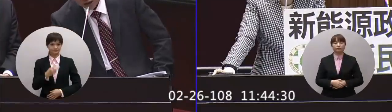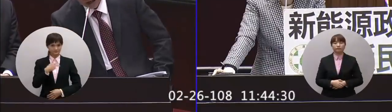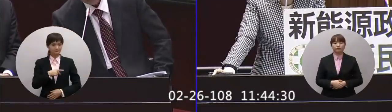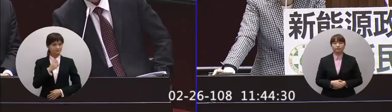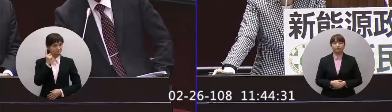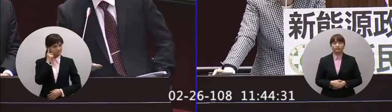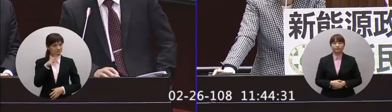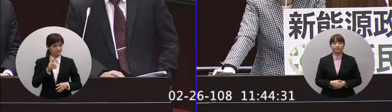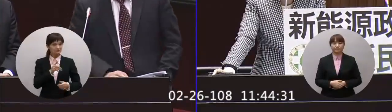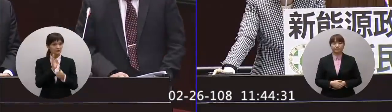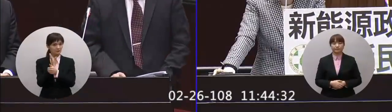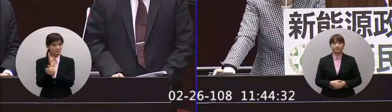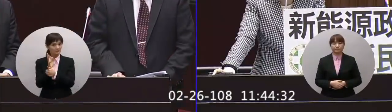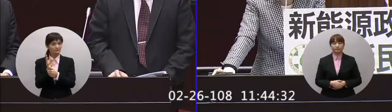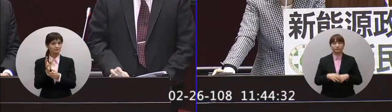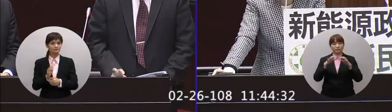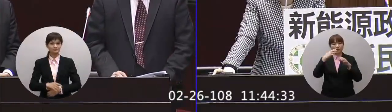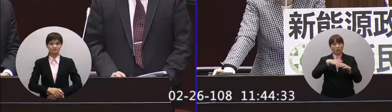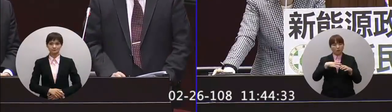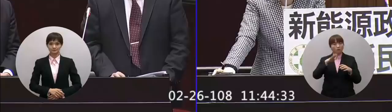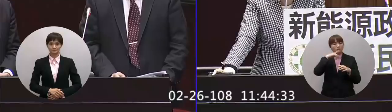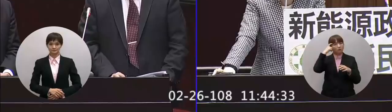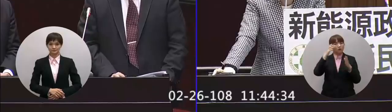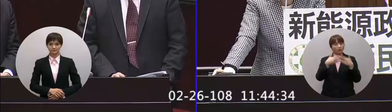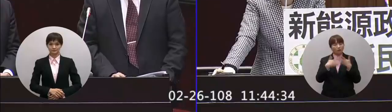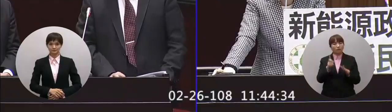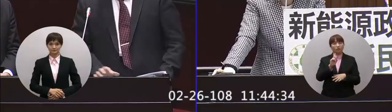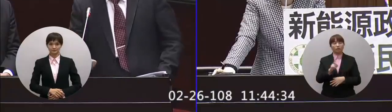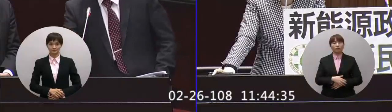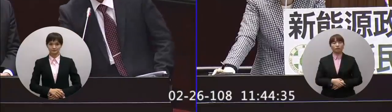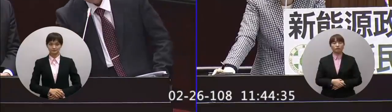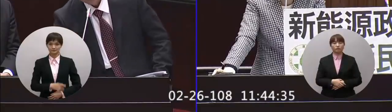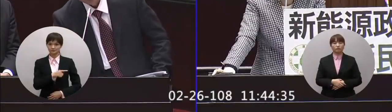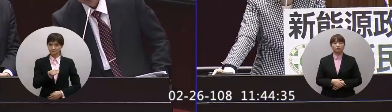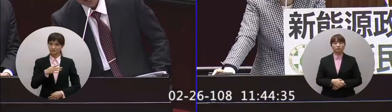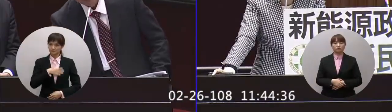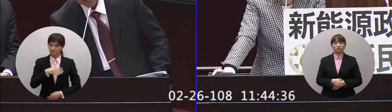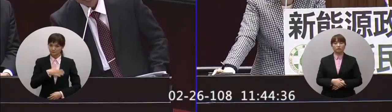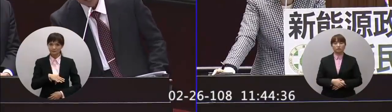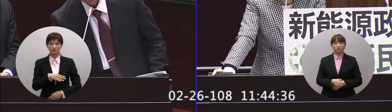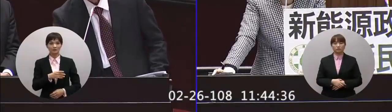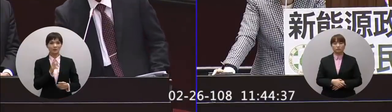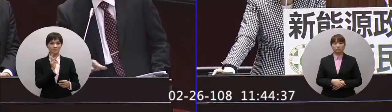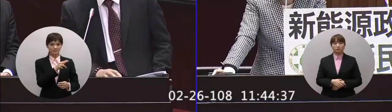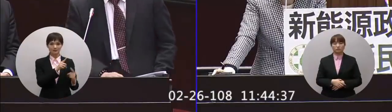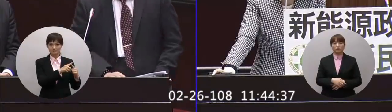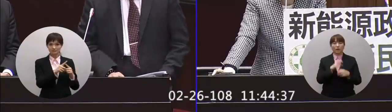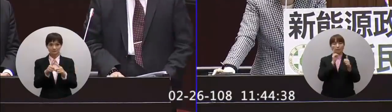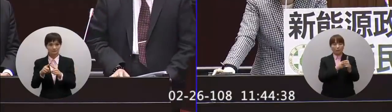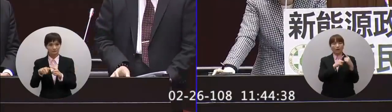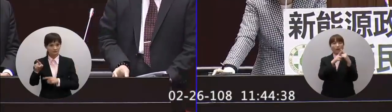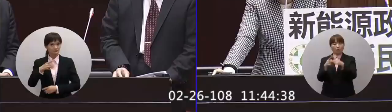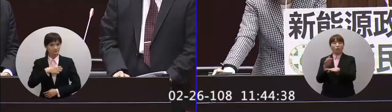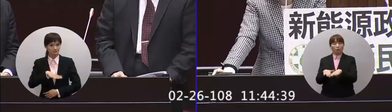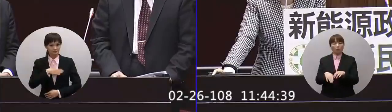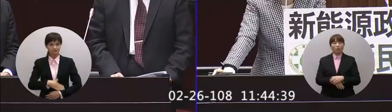会去了解。 了解是要或不要了， 去了解当然就会派人去了解嘛。 会派人去了